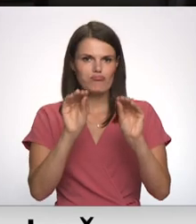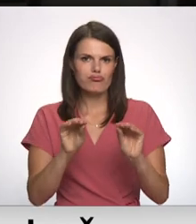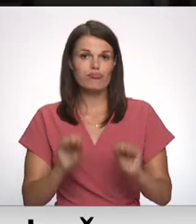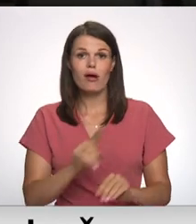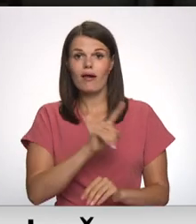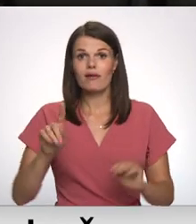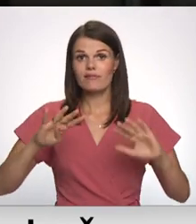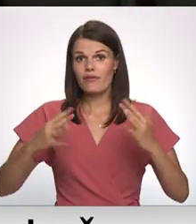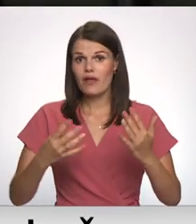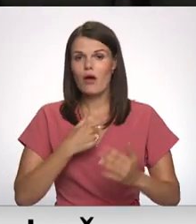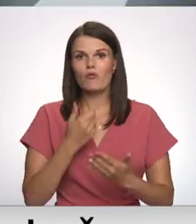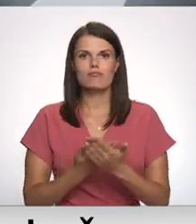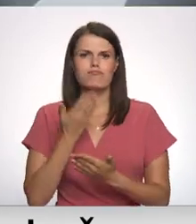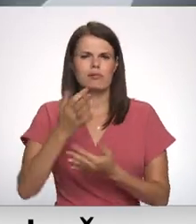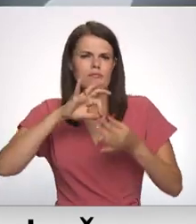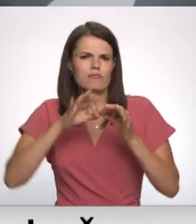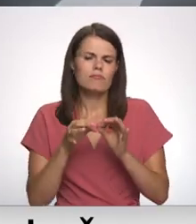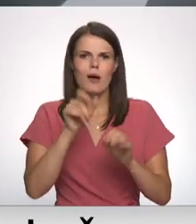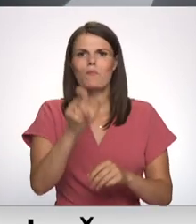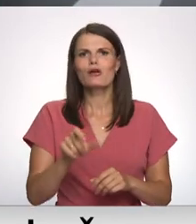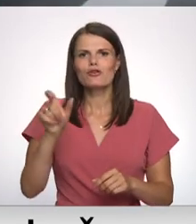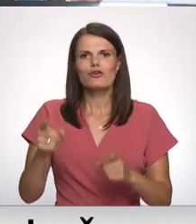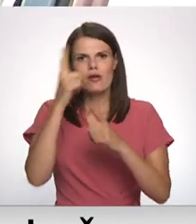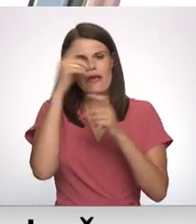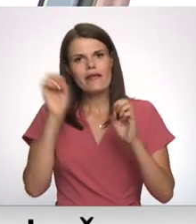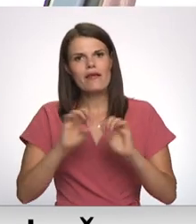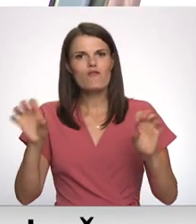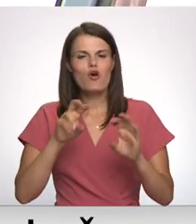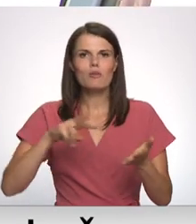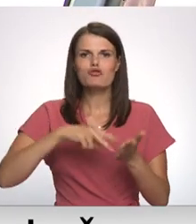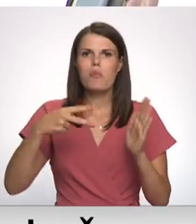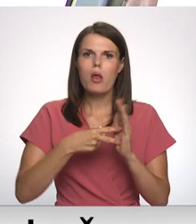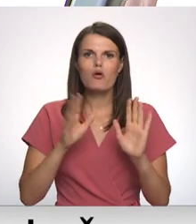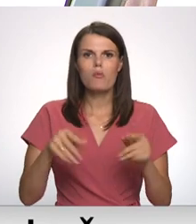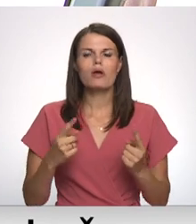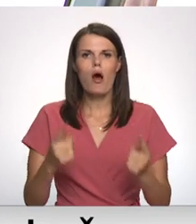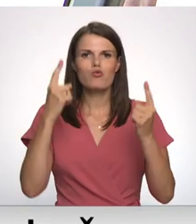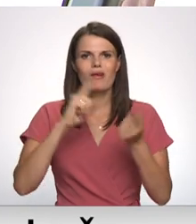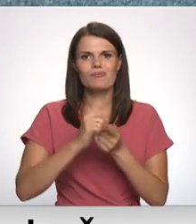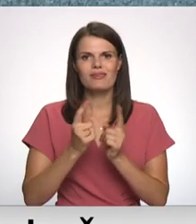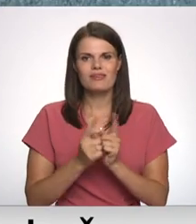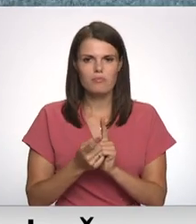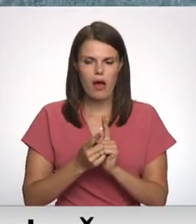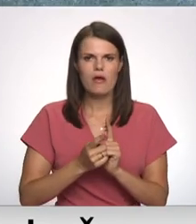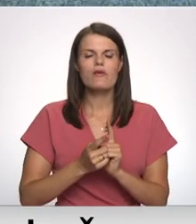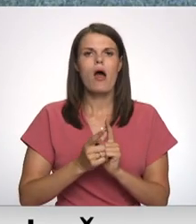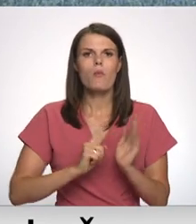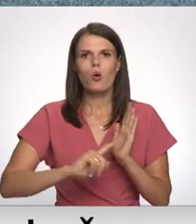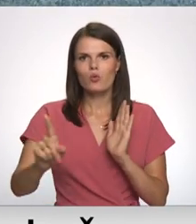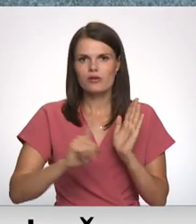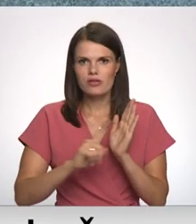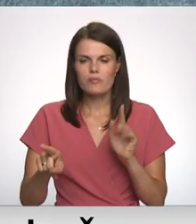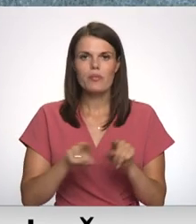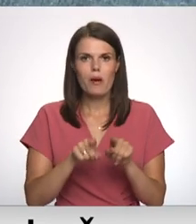līdz 9. augustam tam iesniegt detalizētu pasažieru informēšanas un apziņošanas plānu par aktuālajām izmaiņām kustības sarakstos, tāpat